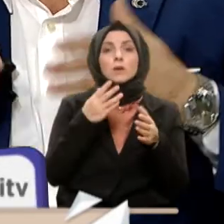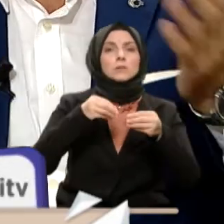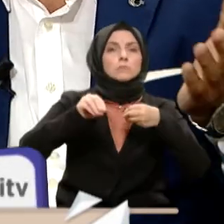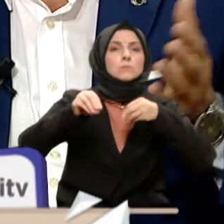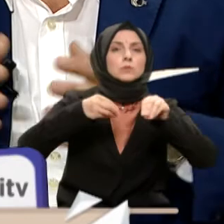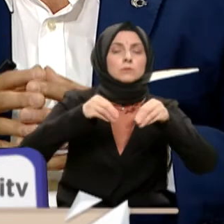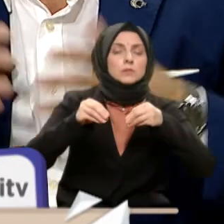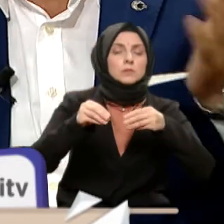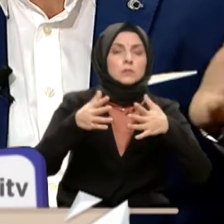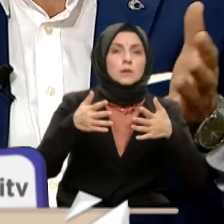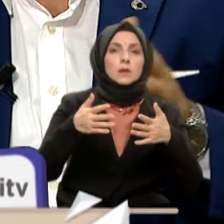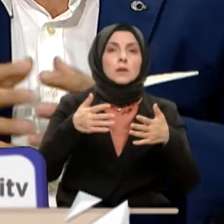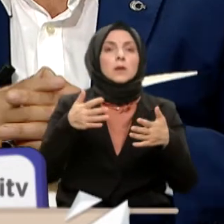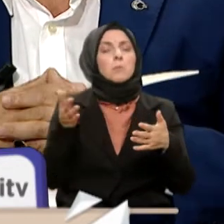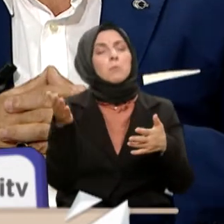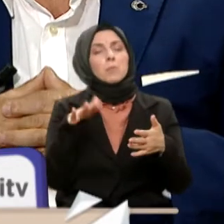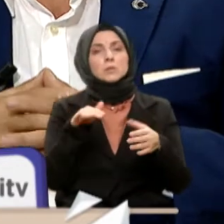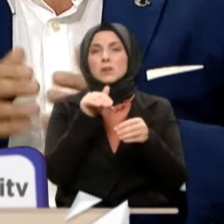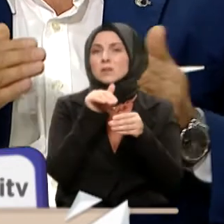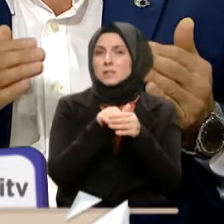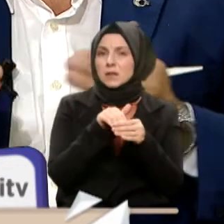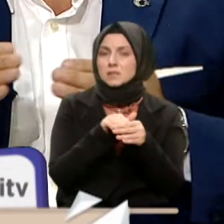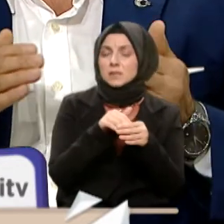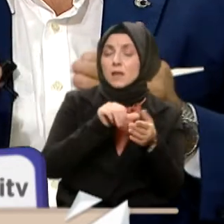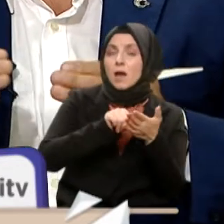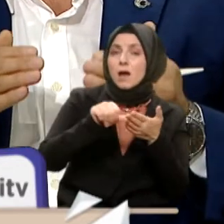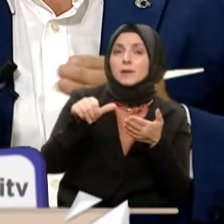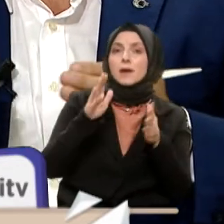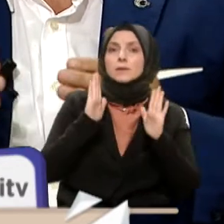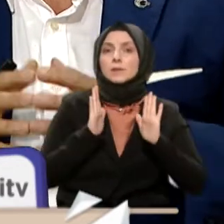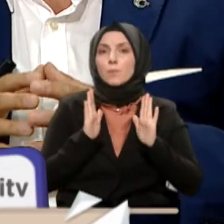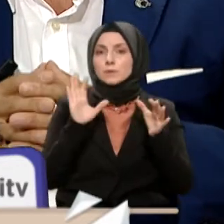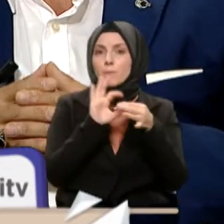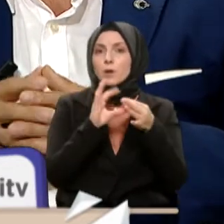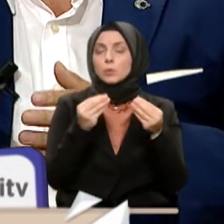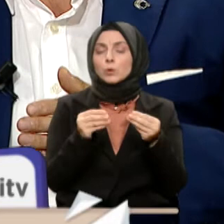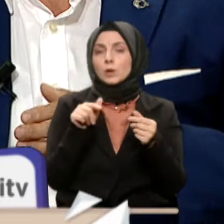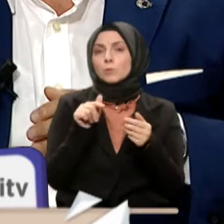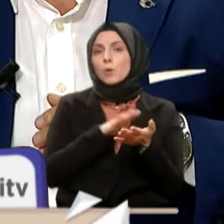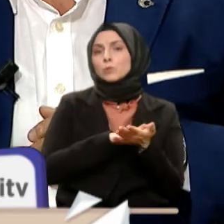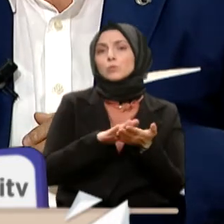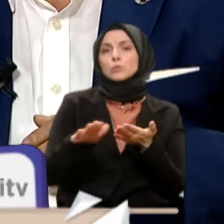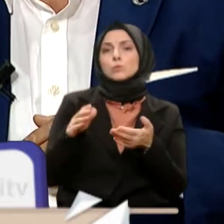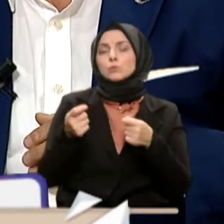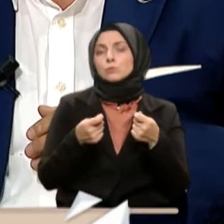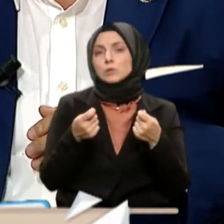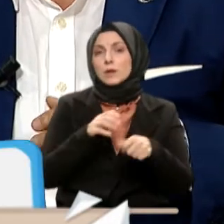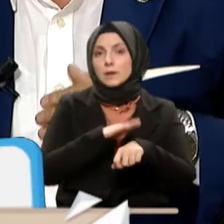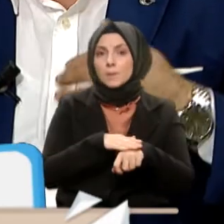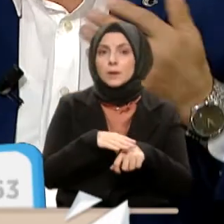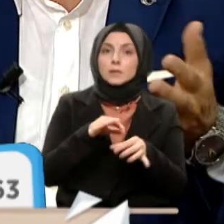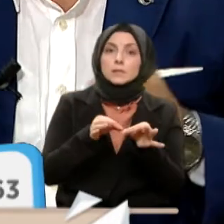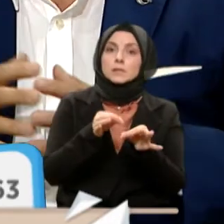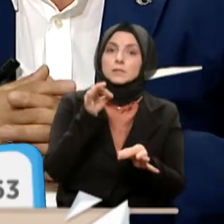yani her türlü konuda siyasetinde her yerde namazla ilgili bu düzgün hareket etme kişiye daha az hata